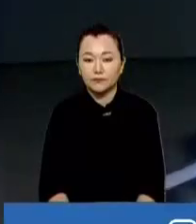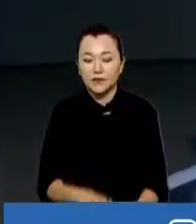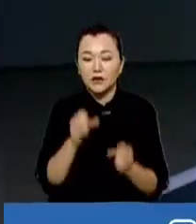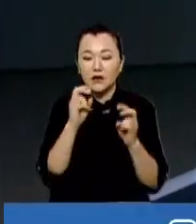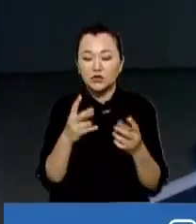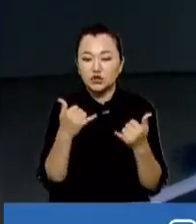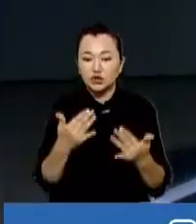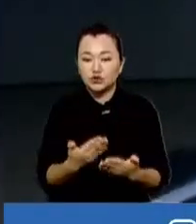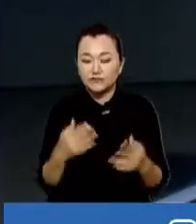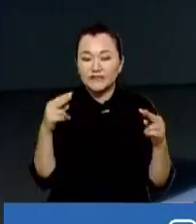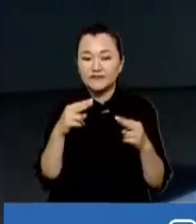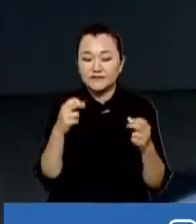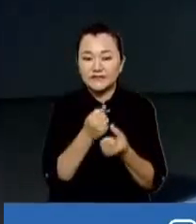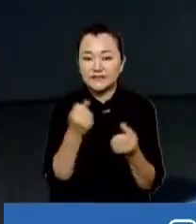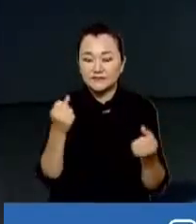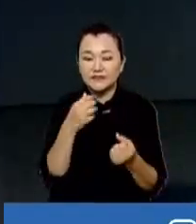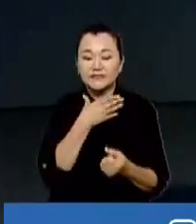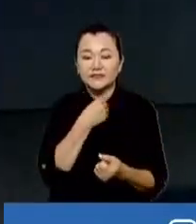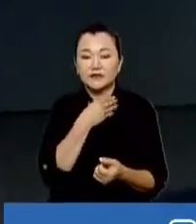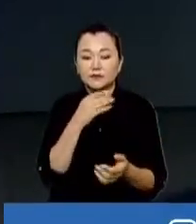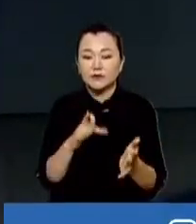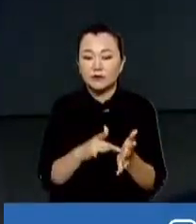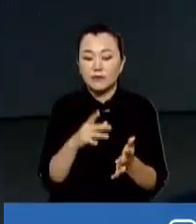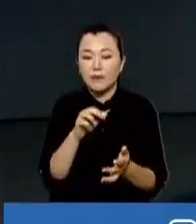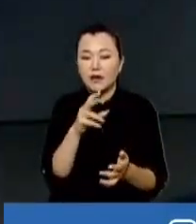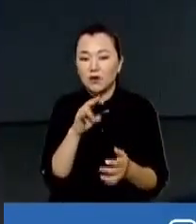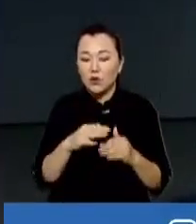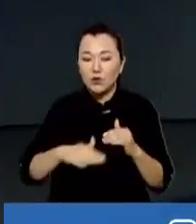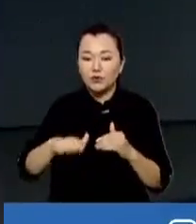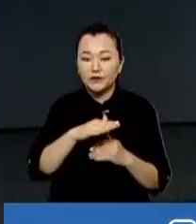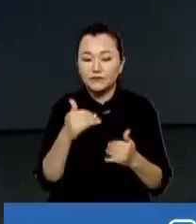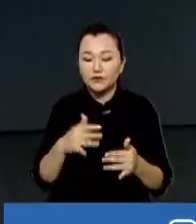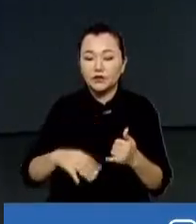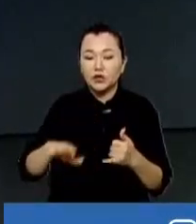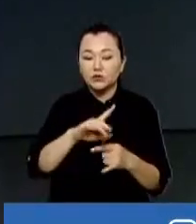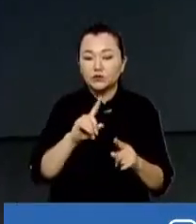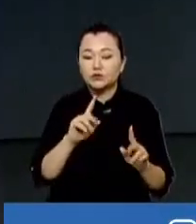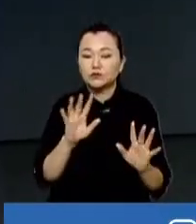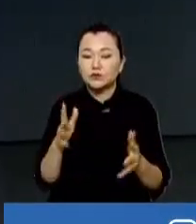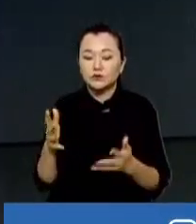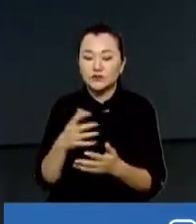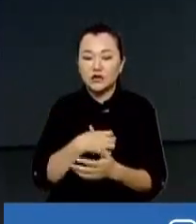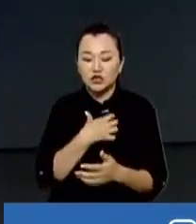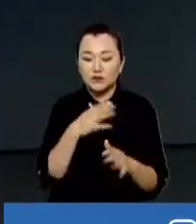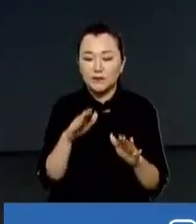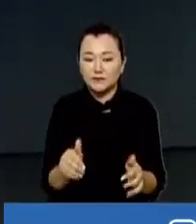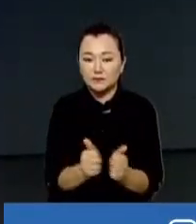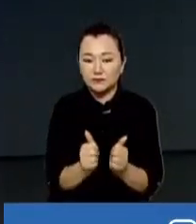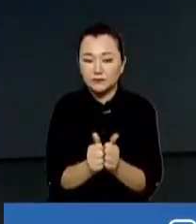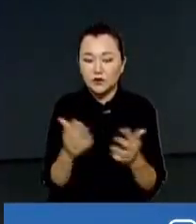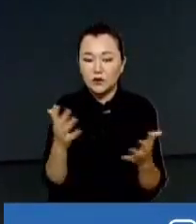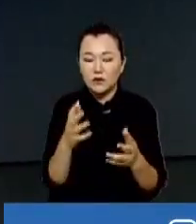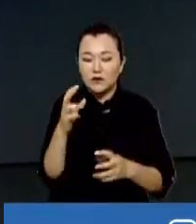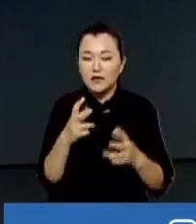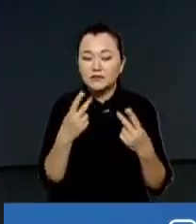как сейчас живут свидетели взрывов на семипалатинском полигоне Что сегодня происходит на территории рядом со страшным местом где производились